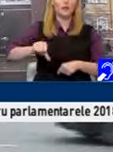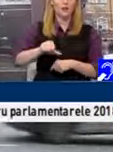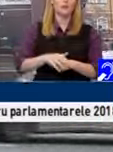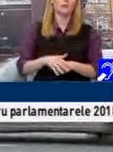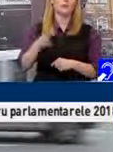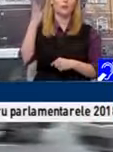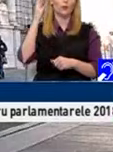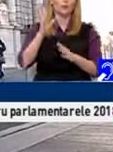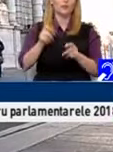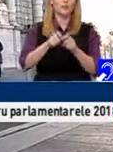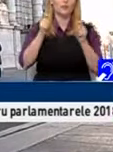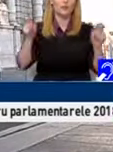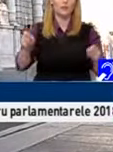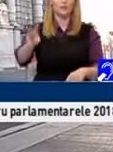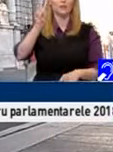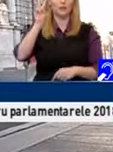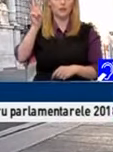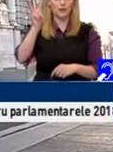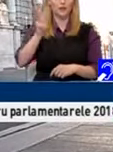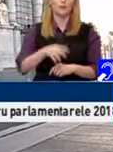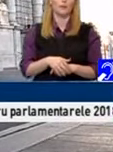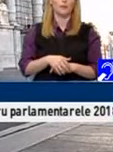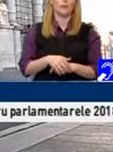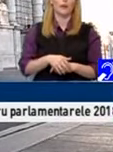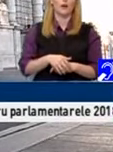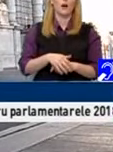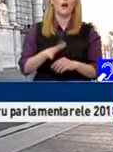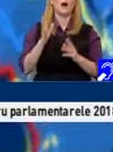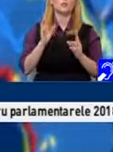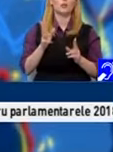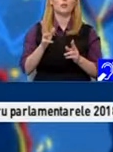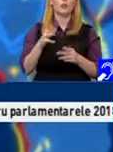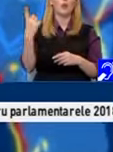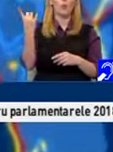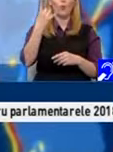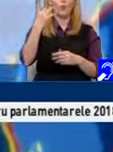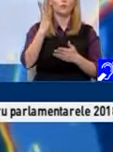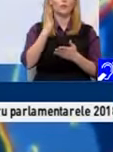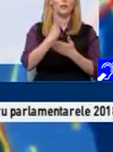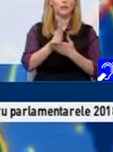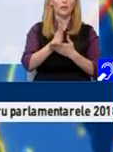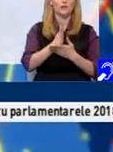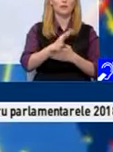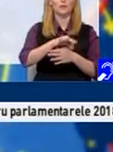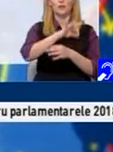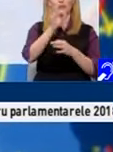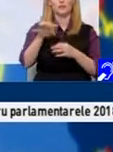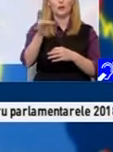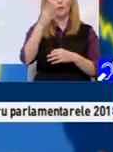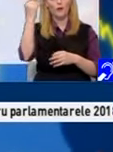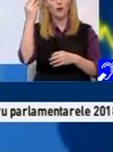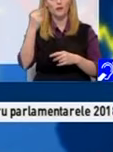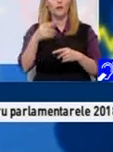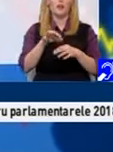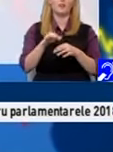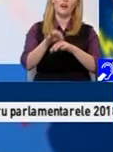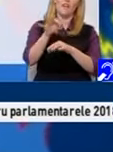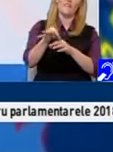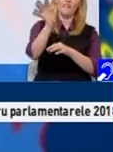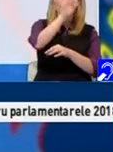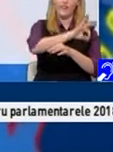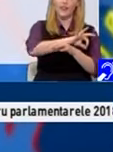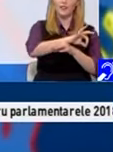Republicii Moldova vor fi deschise trei circumscripții uninominale, după cum urmează. Una la est de Republica Moldova, alta la vest și cea de-a treia